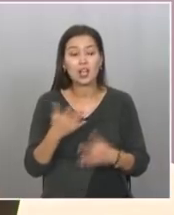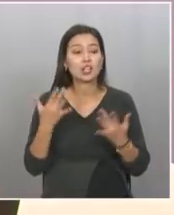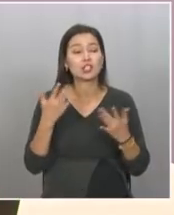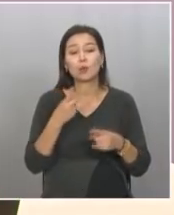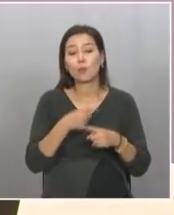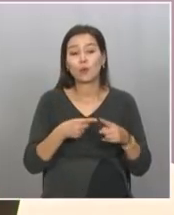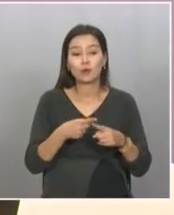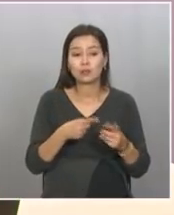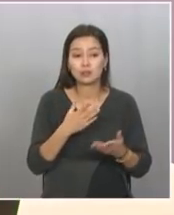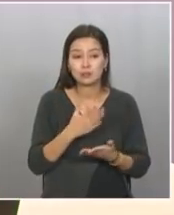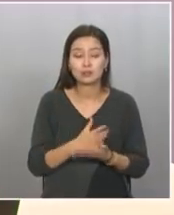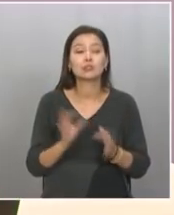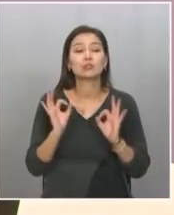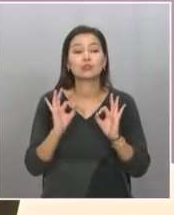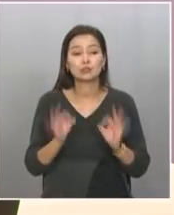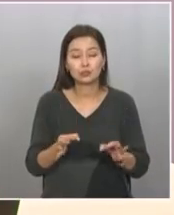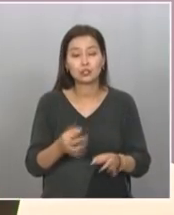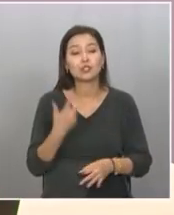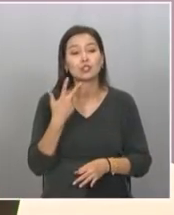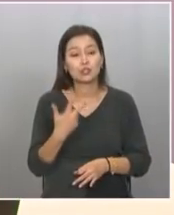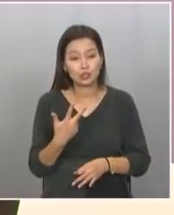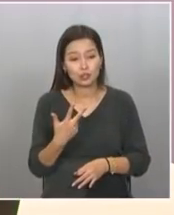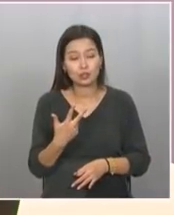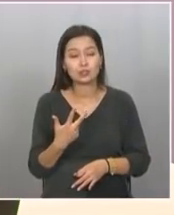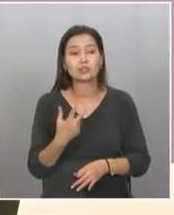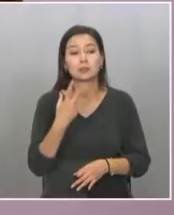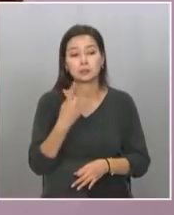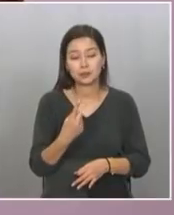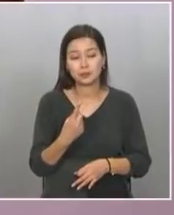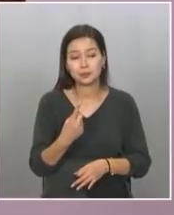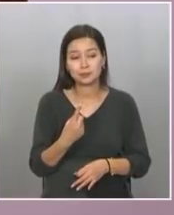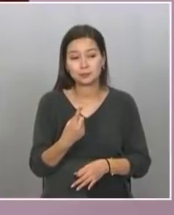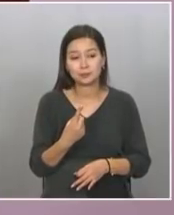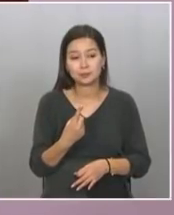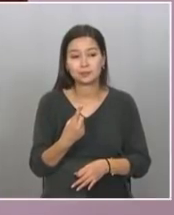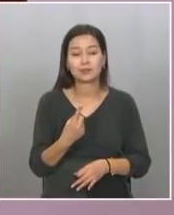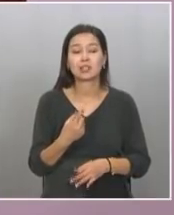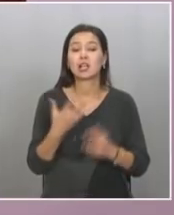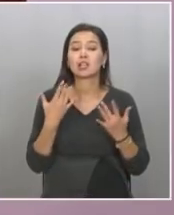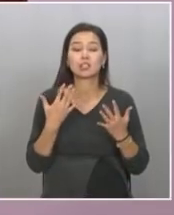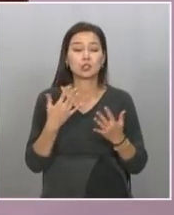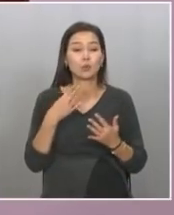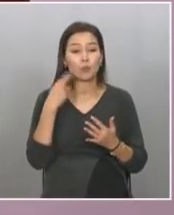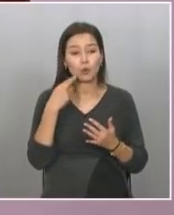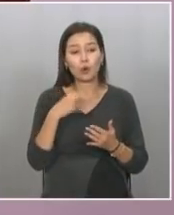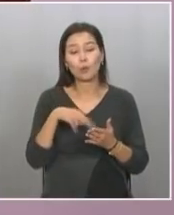бөлінген? Дұрыс. Үш бірдей бөлікке бөлінген. Неше бөлігі боялған?